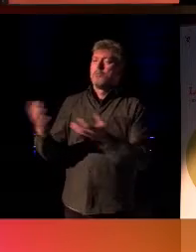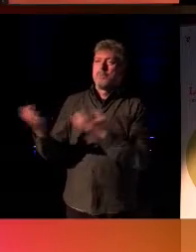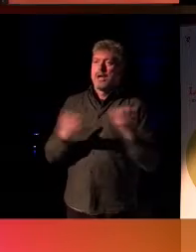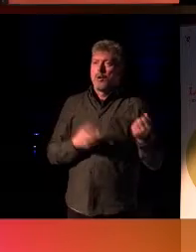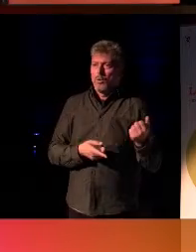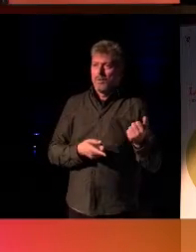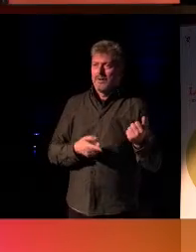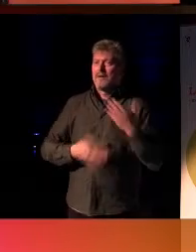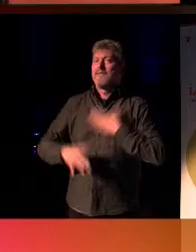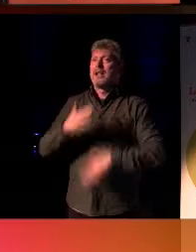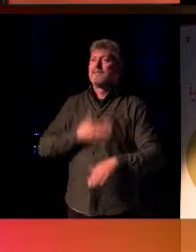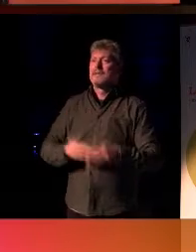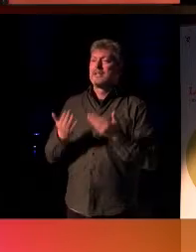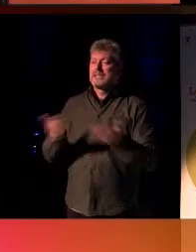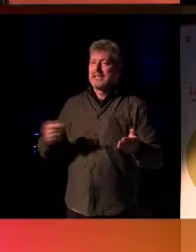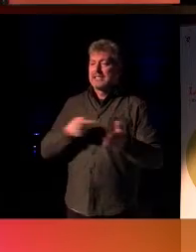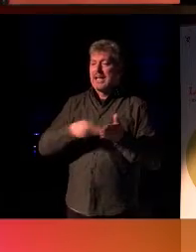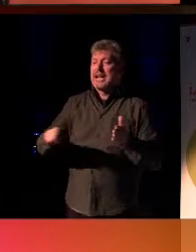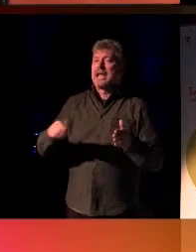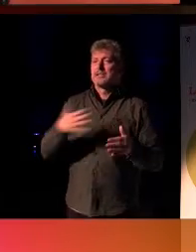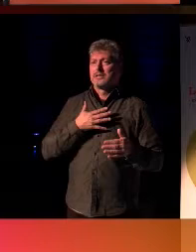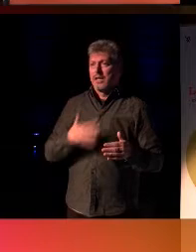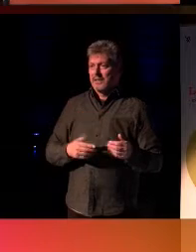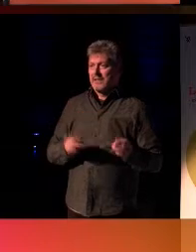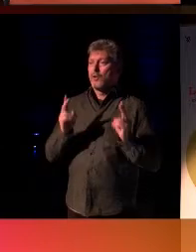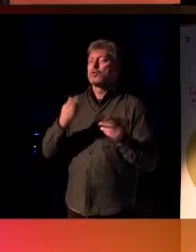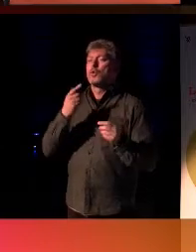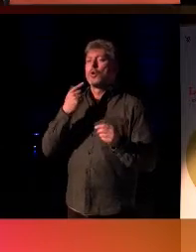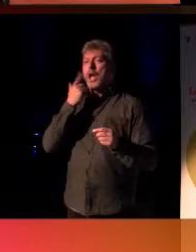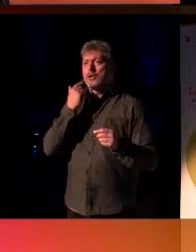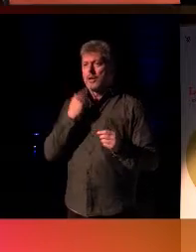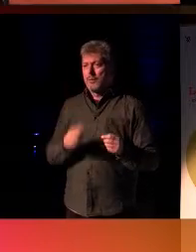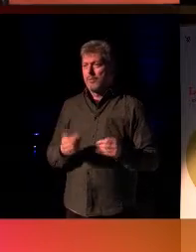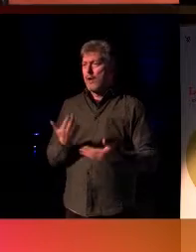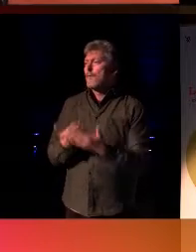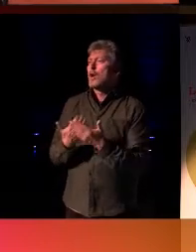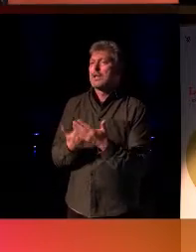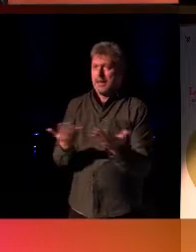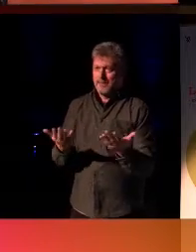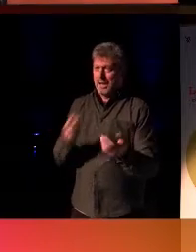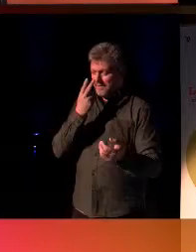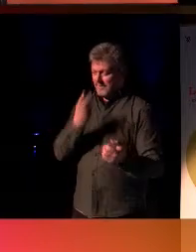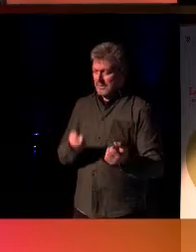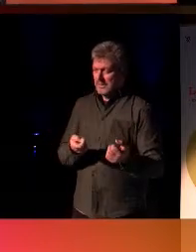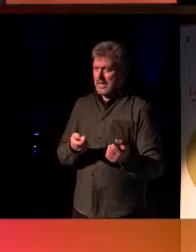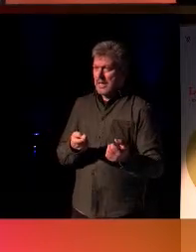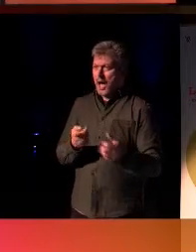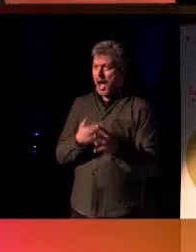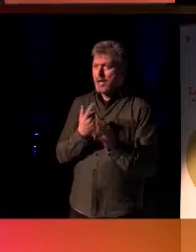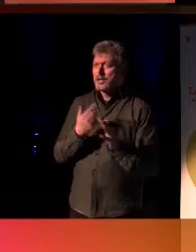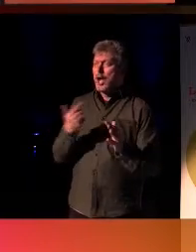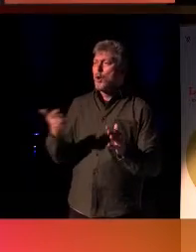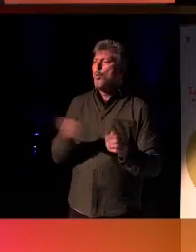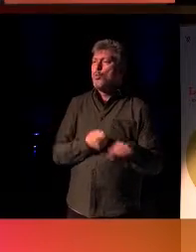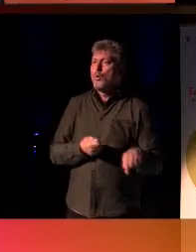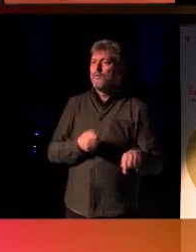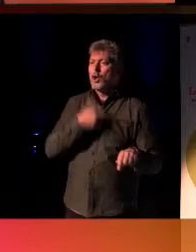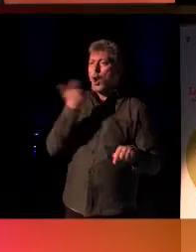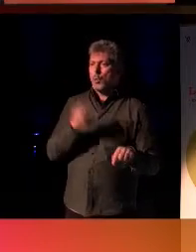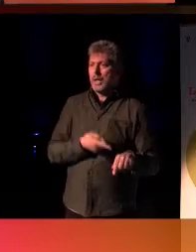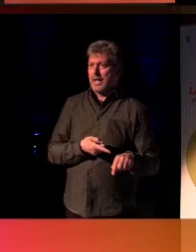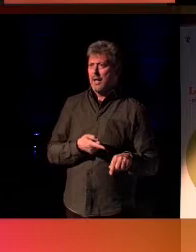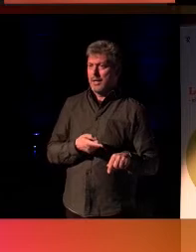i alderdommen. Vi ser for eksempel en bekymringsfull utvikling i antall uføre unge mennesker.